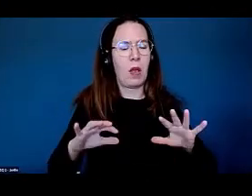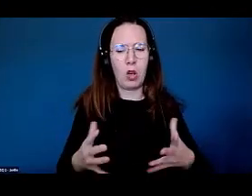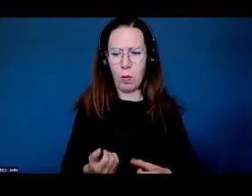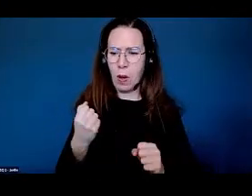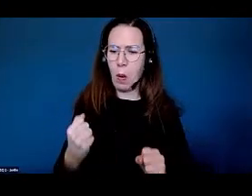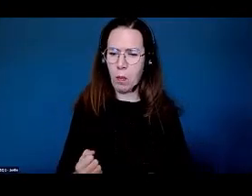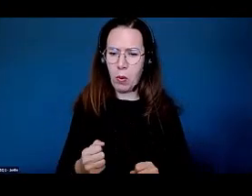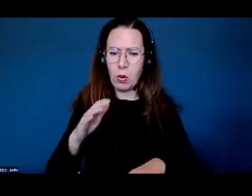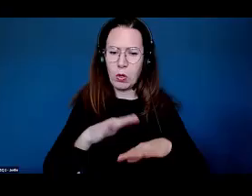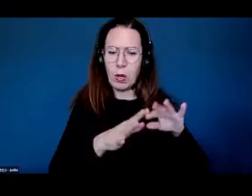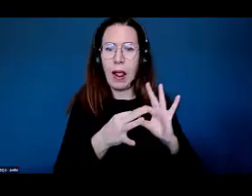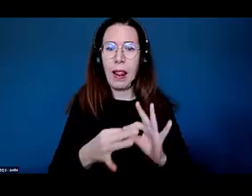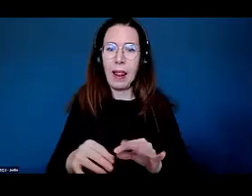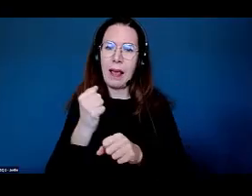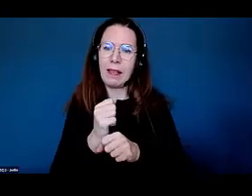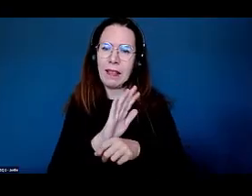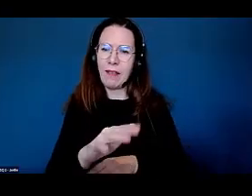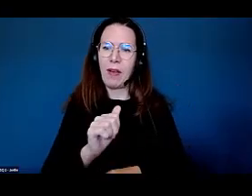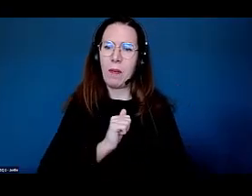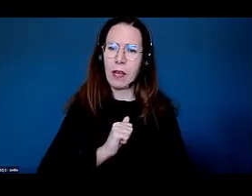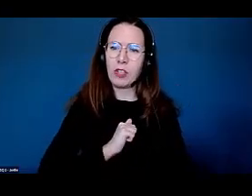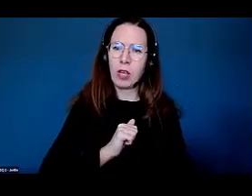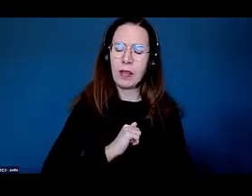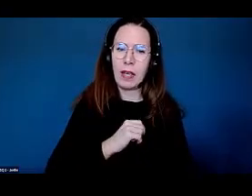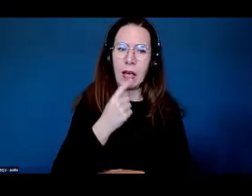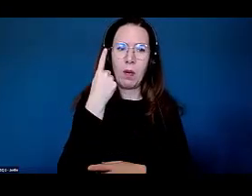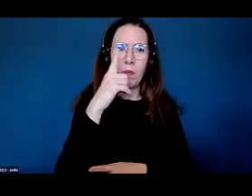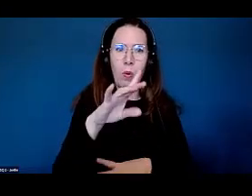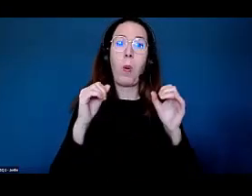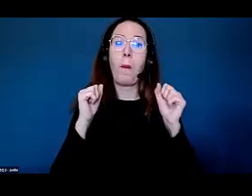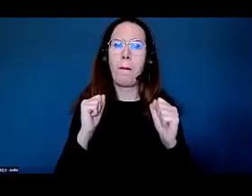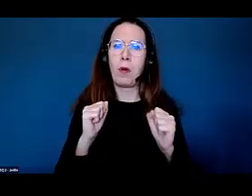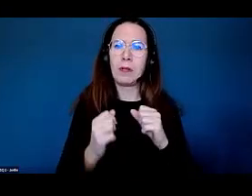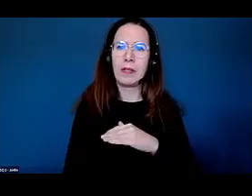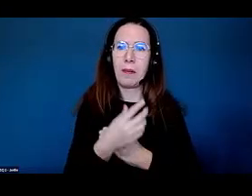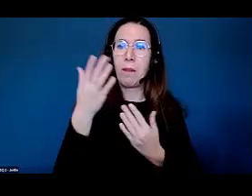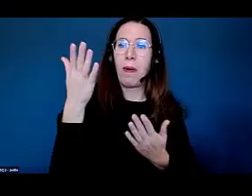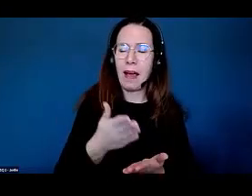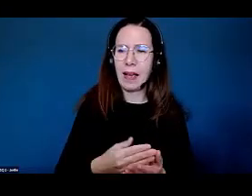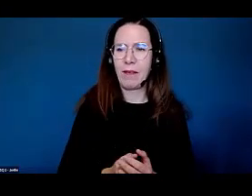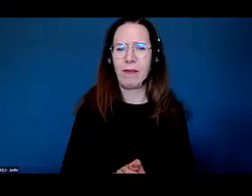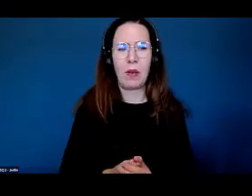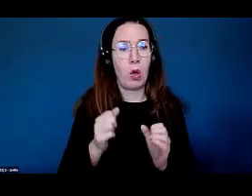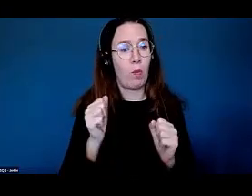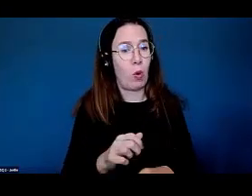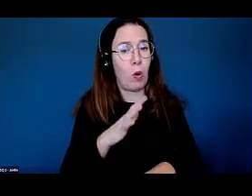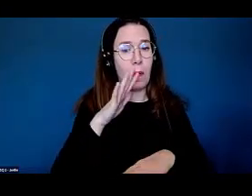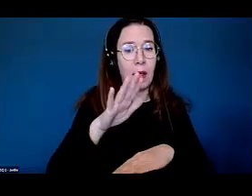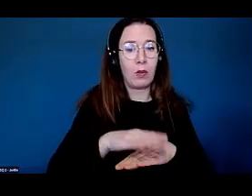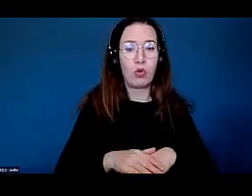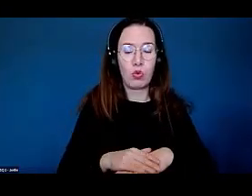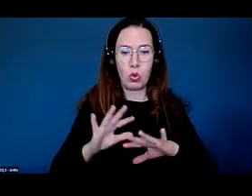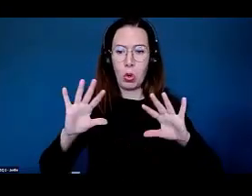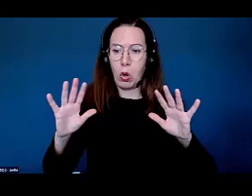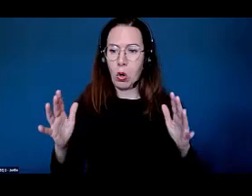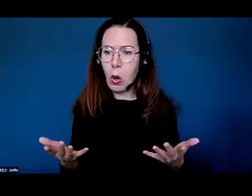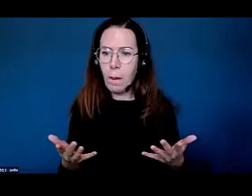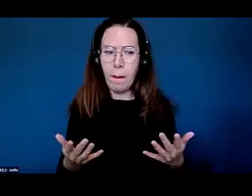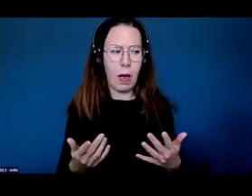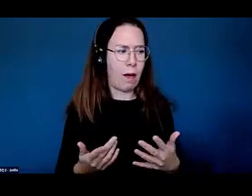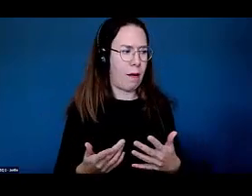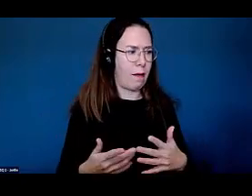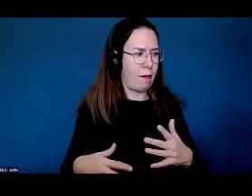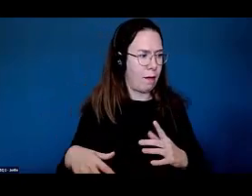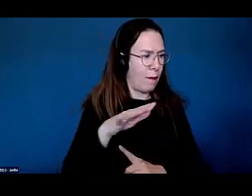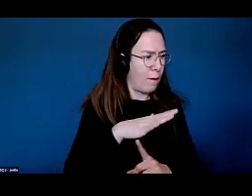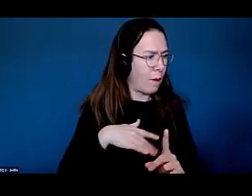Comment est-ce qu'on peut connecter cela par rapport à votre pratique personnelle pour que ce soit faisable? Vous pouvez parler bien évidemment de la manière dont